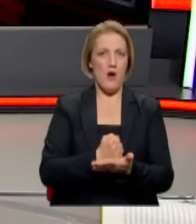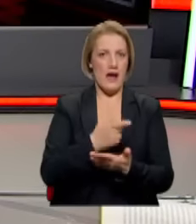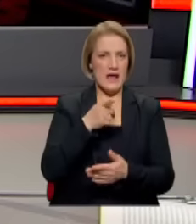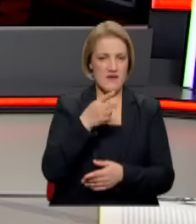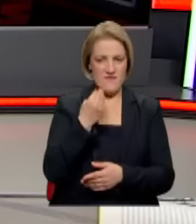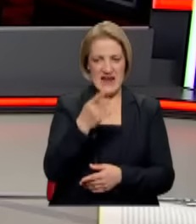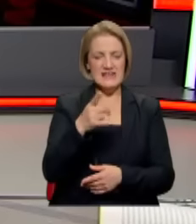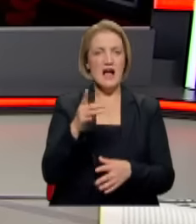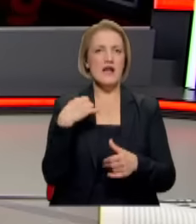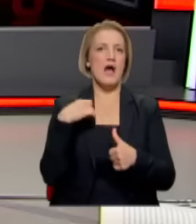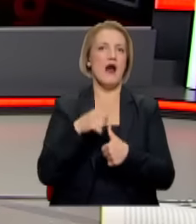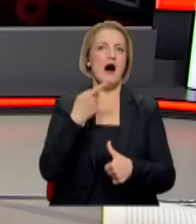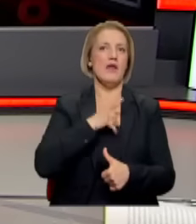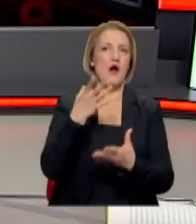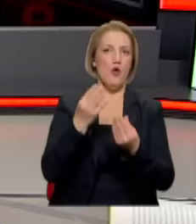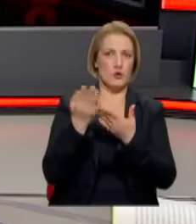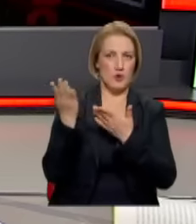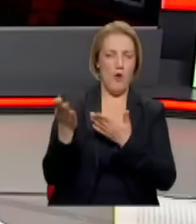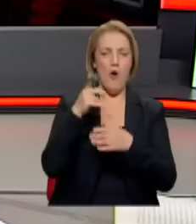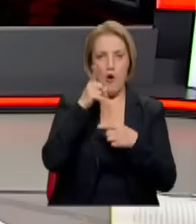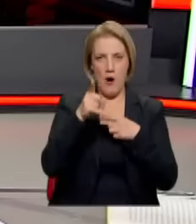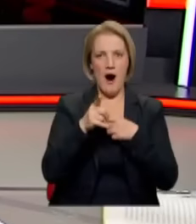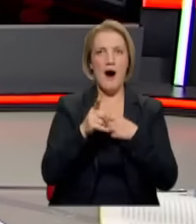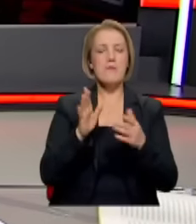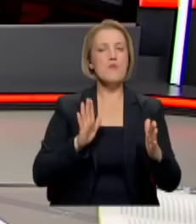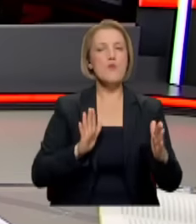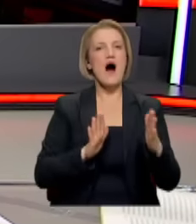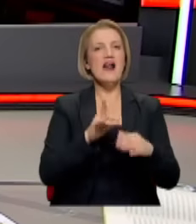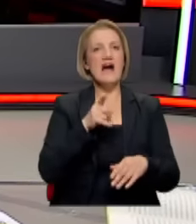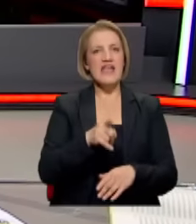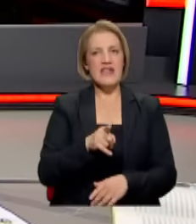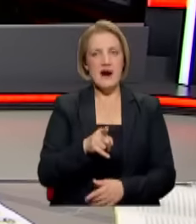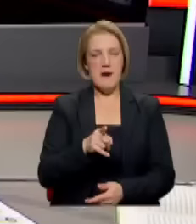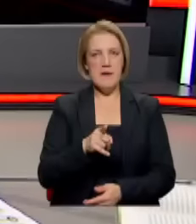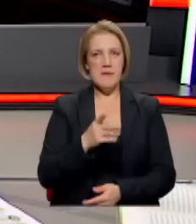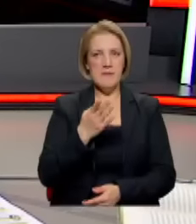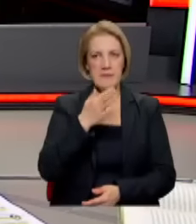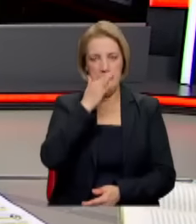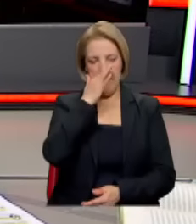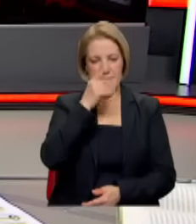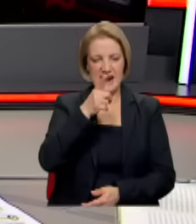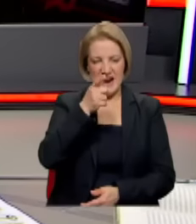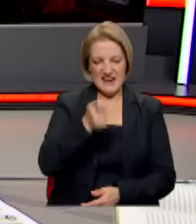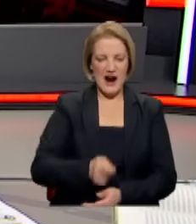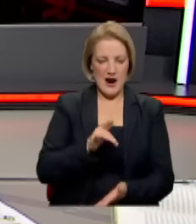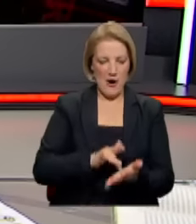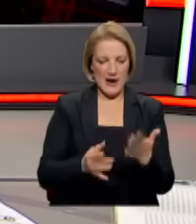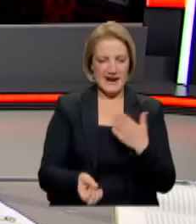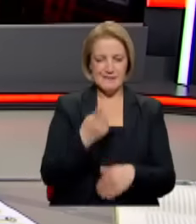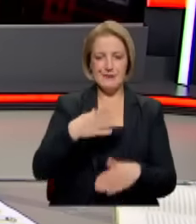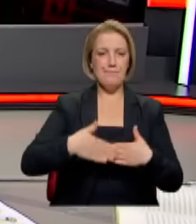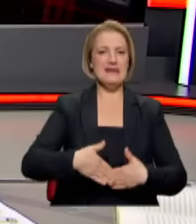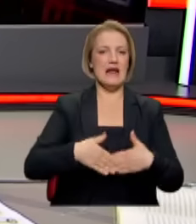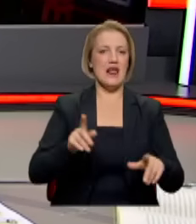Ancak bunu yaparsa tekrar aday olabilir orada da muhalefetin bir şart ortaya koyması lazım bir